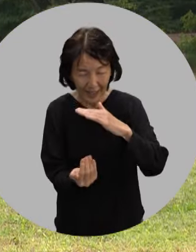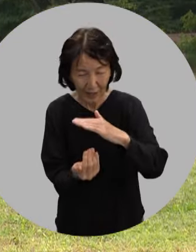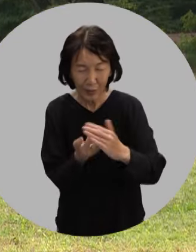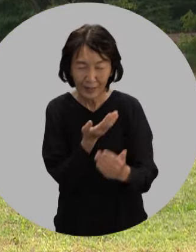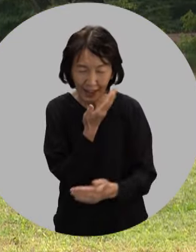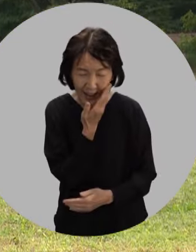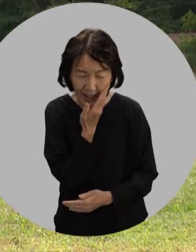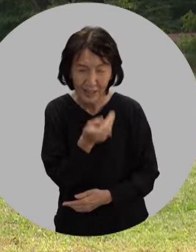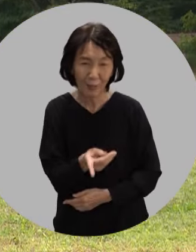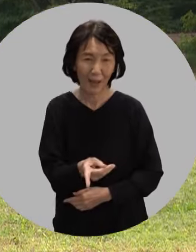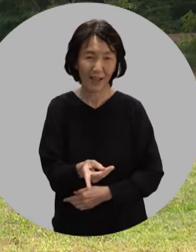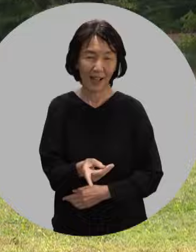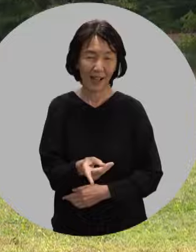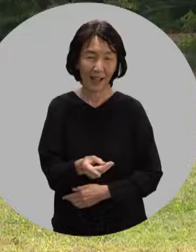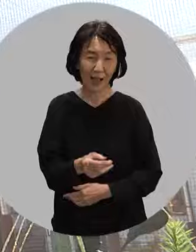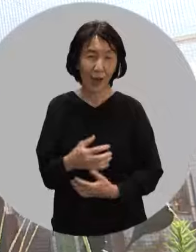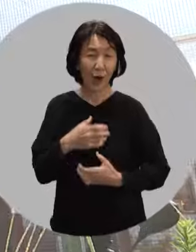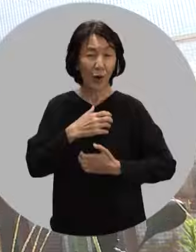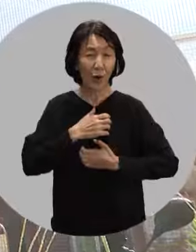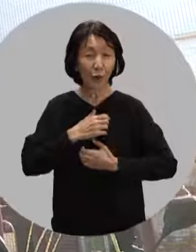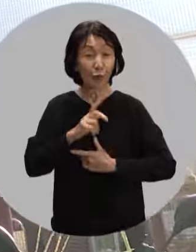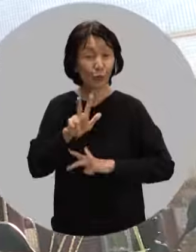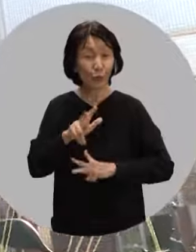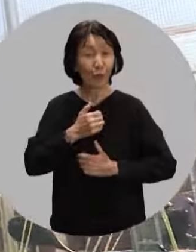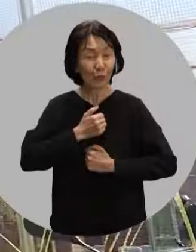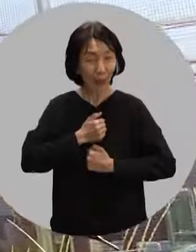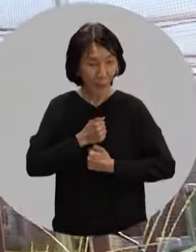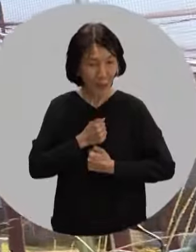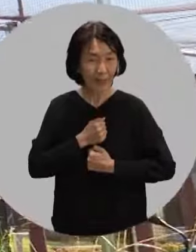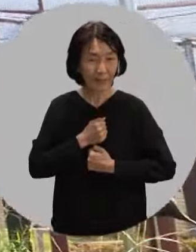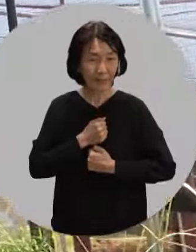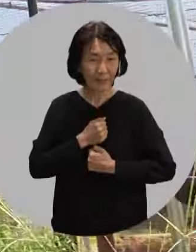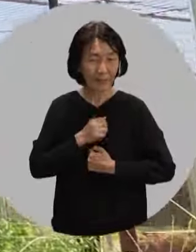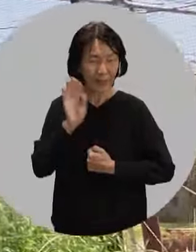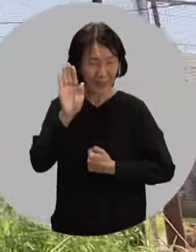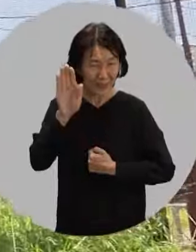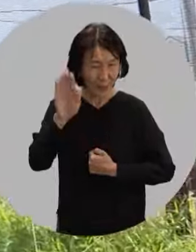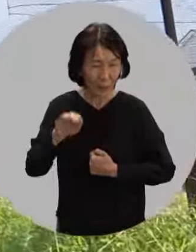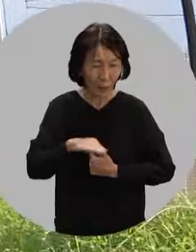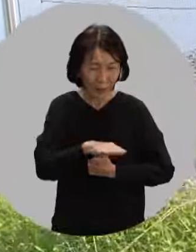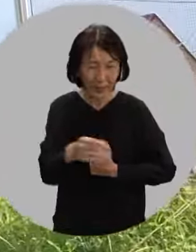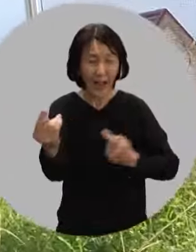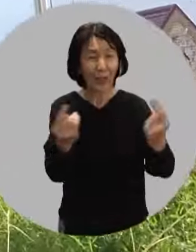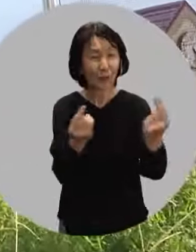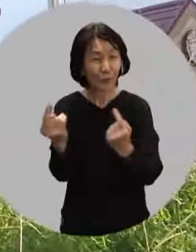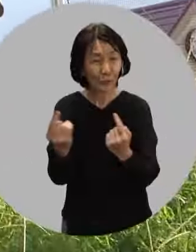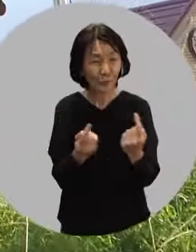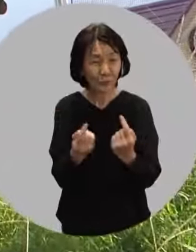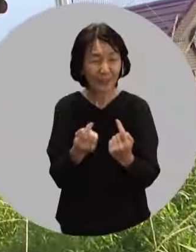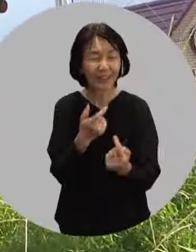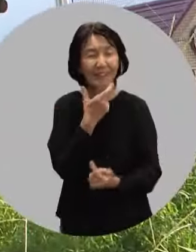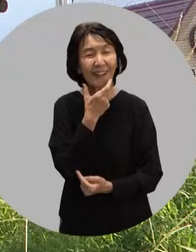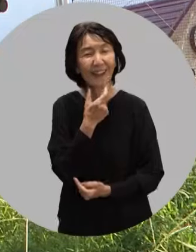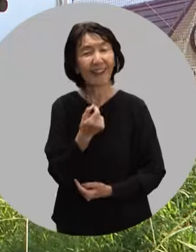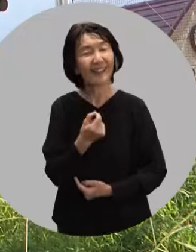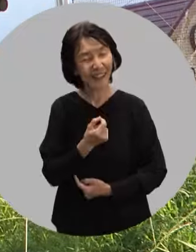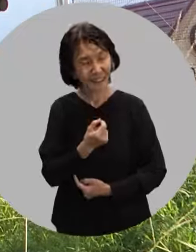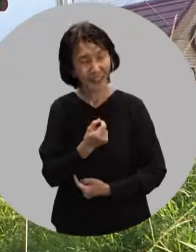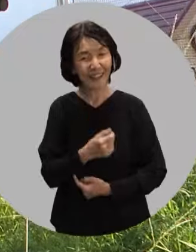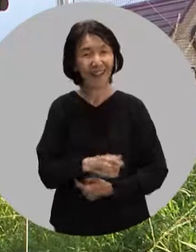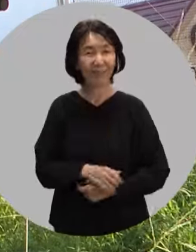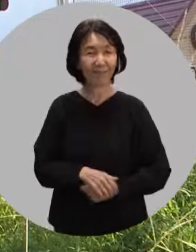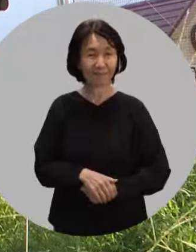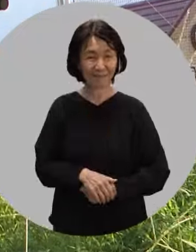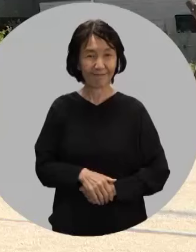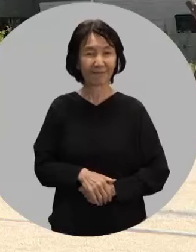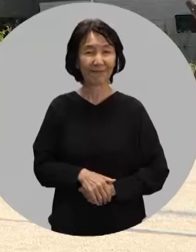ミュニティの中心です。ルールを守り、この大切な場所をいつまでも快適に利用していきたいです